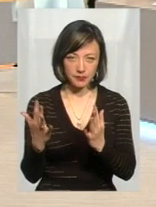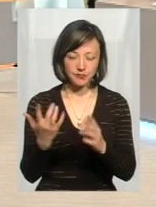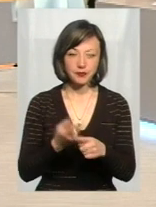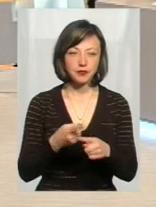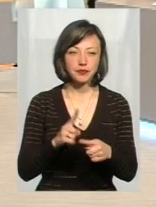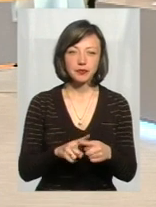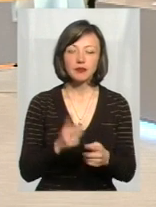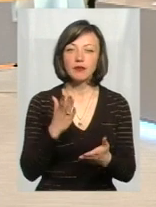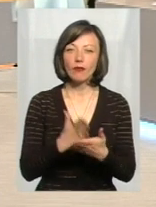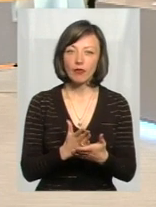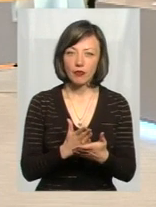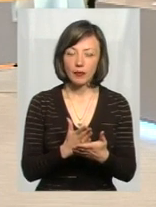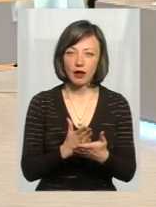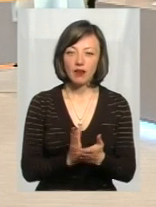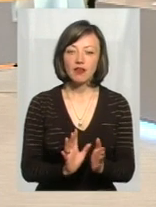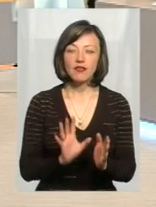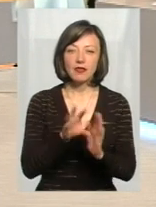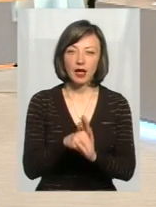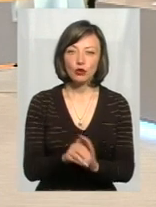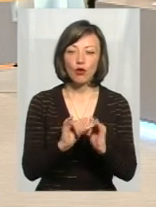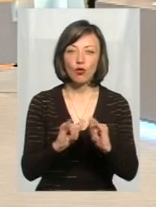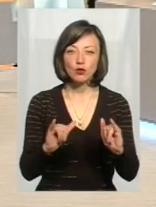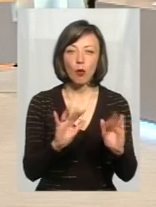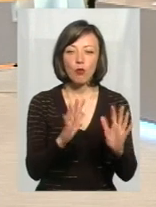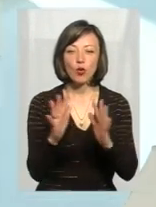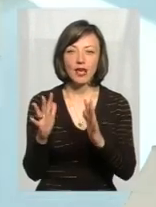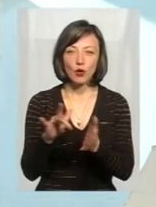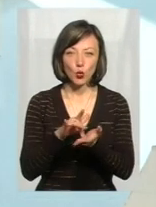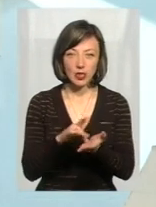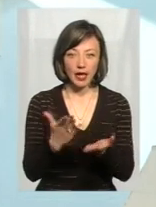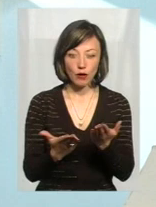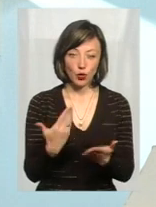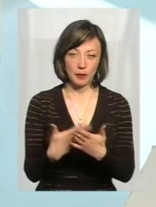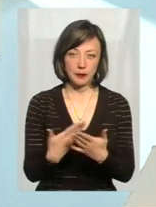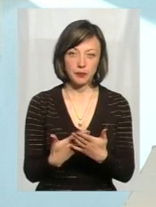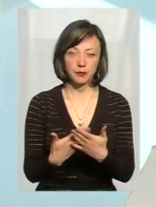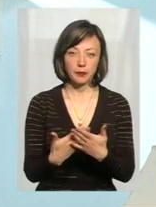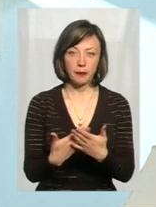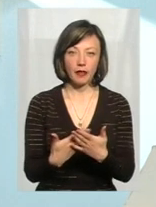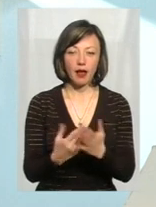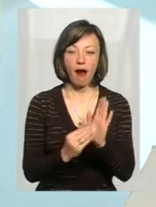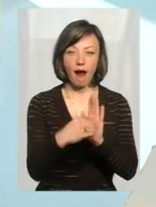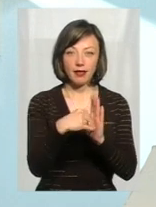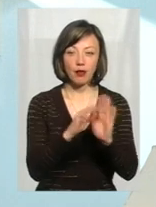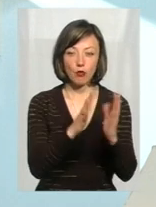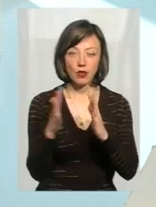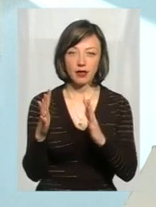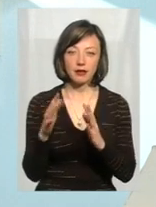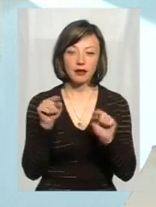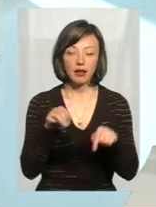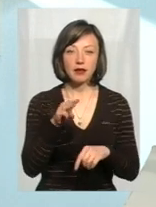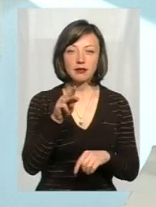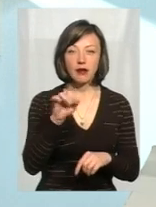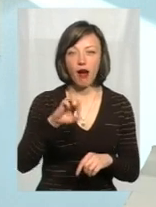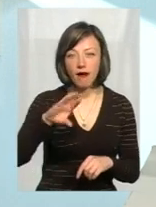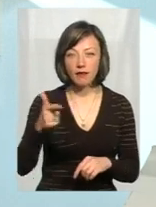Це є внесок у розвиток подієвого туризму. Тобто, якщо ми візьмемо календар подій, наприклад, на той самий травень,